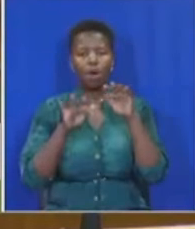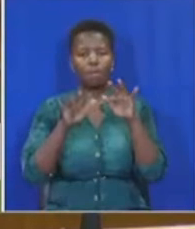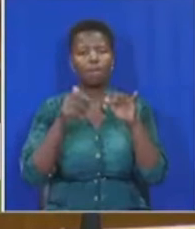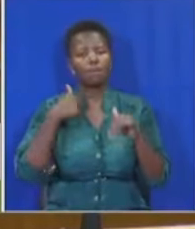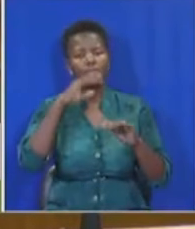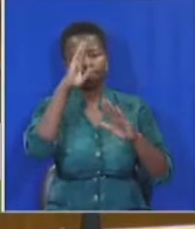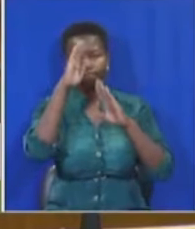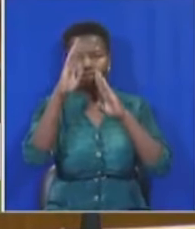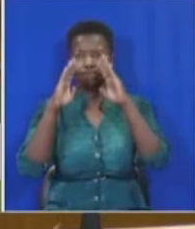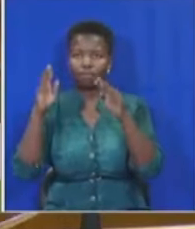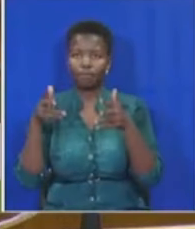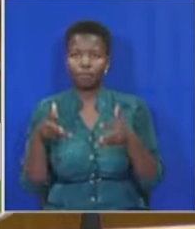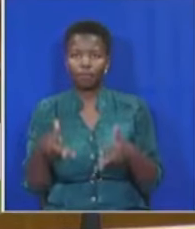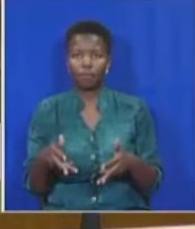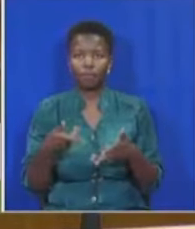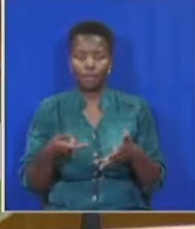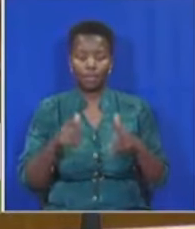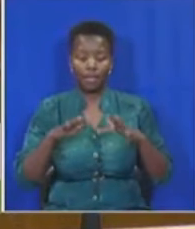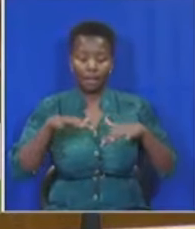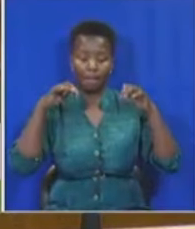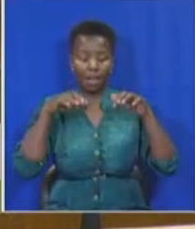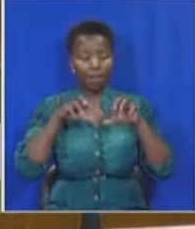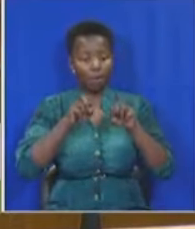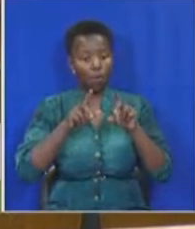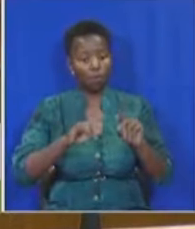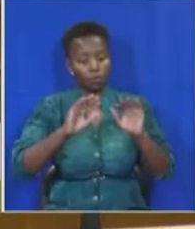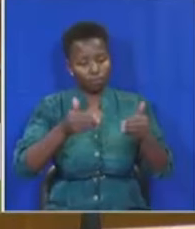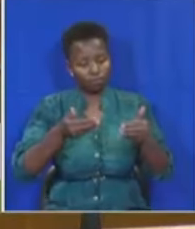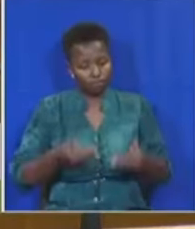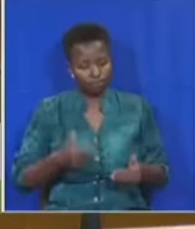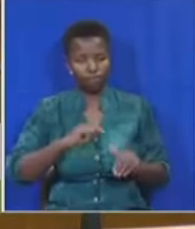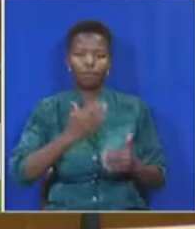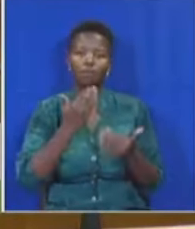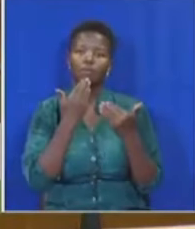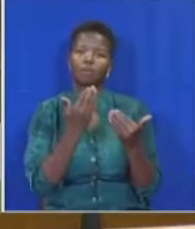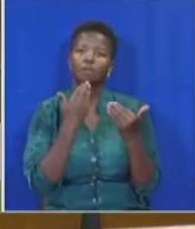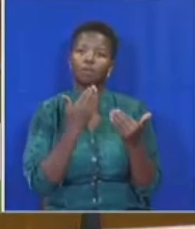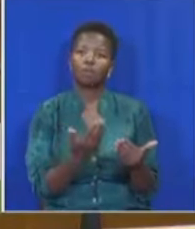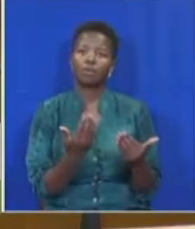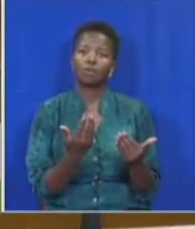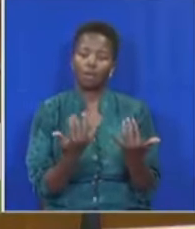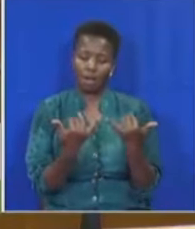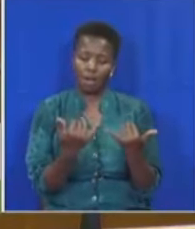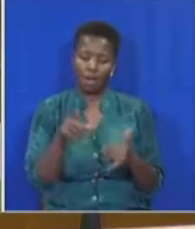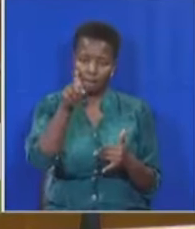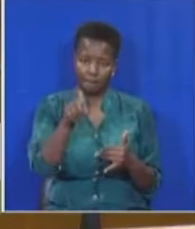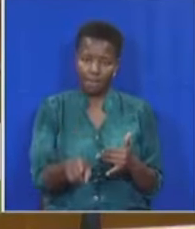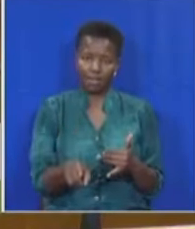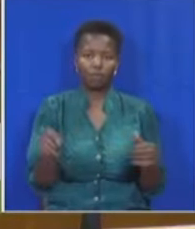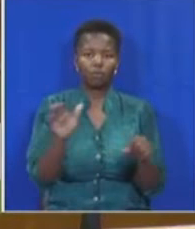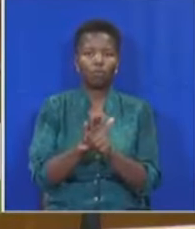ukuba ilivume elithuba ukuba sizityande igila ngalo mba